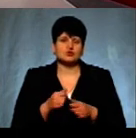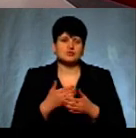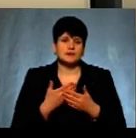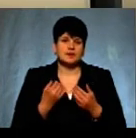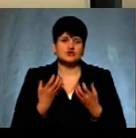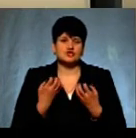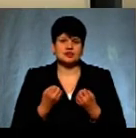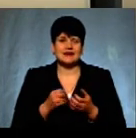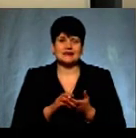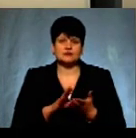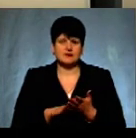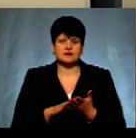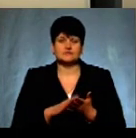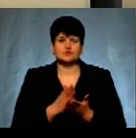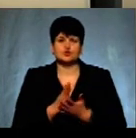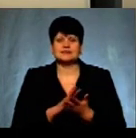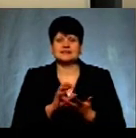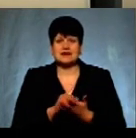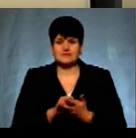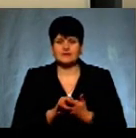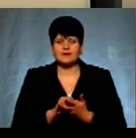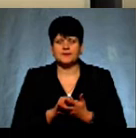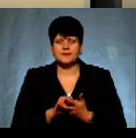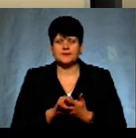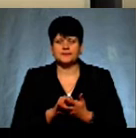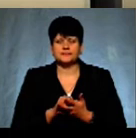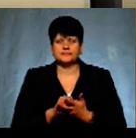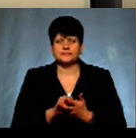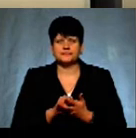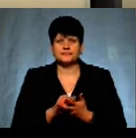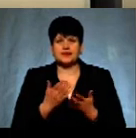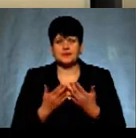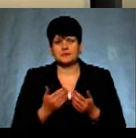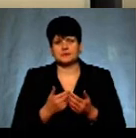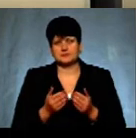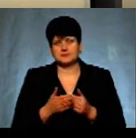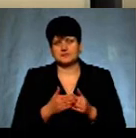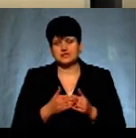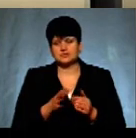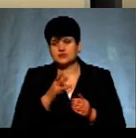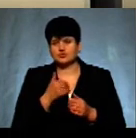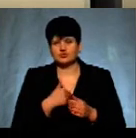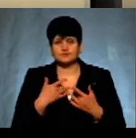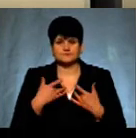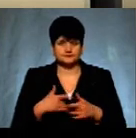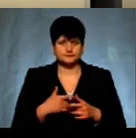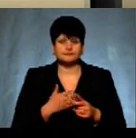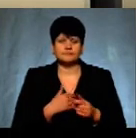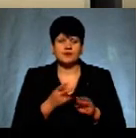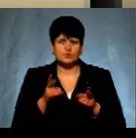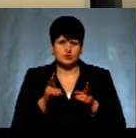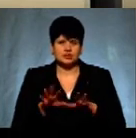ще реєструвати службі зайнятості, але десь мають наміри ближнім часом шукати роботу, вони також можуть